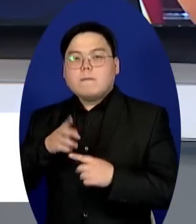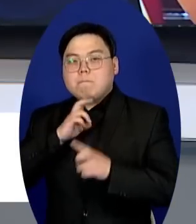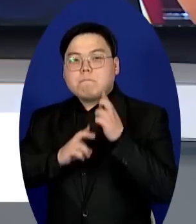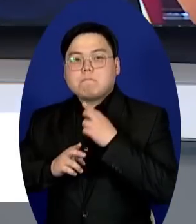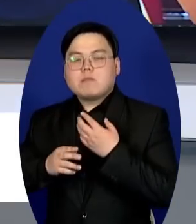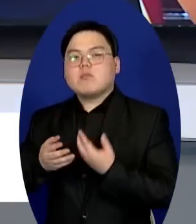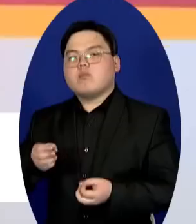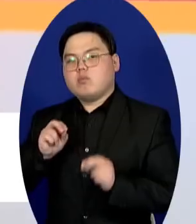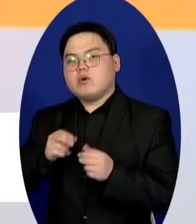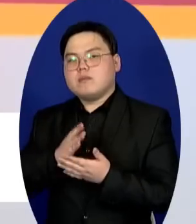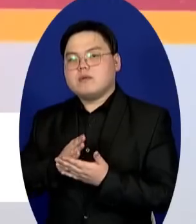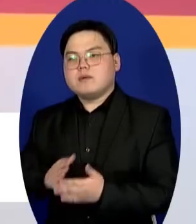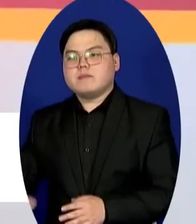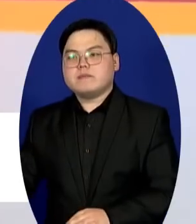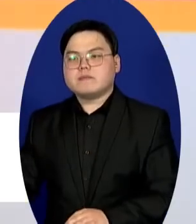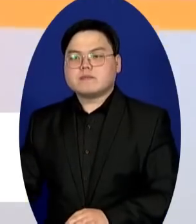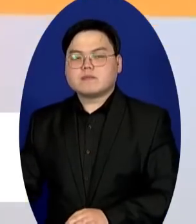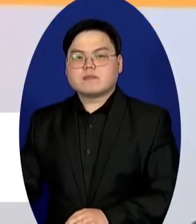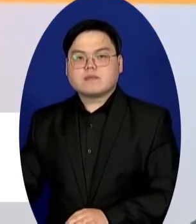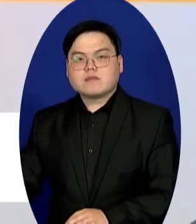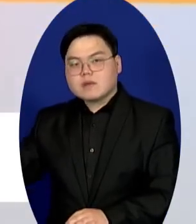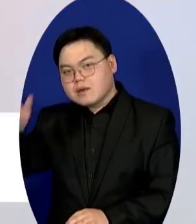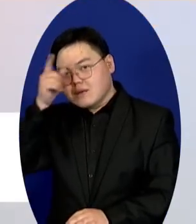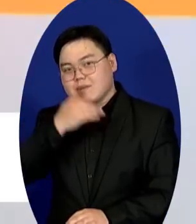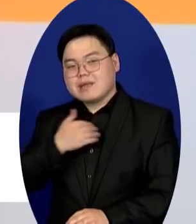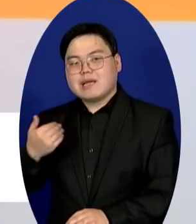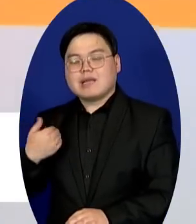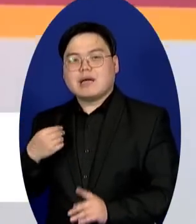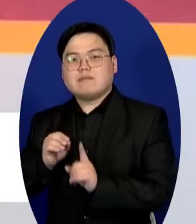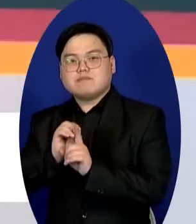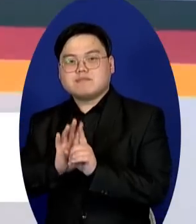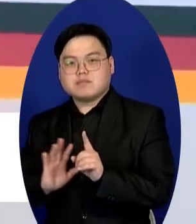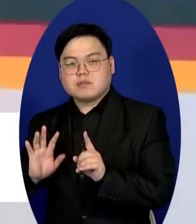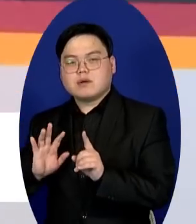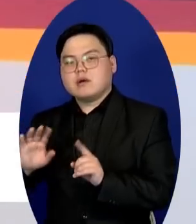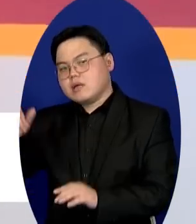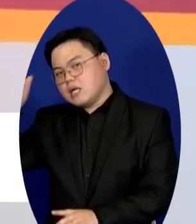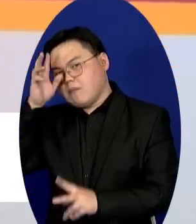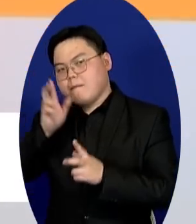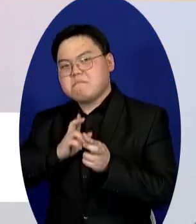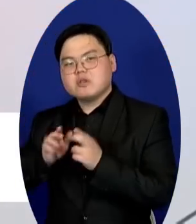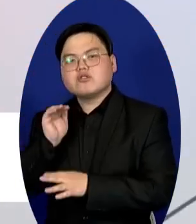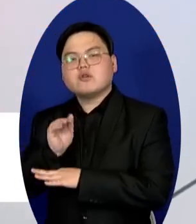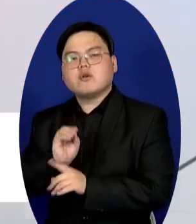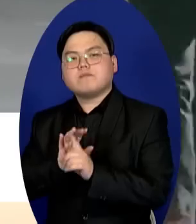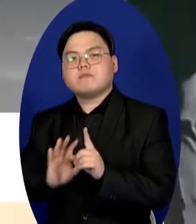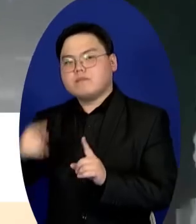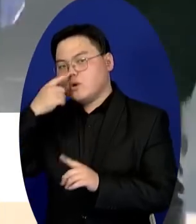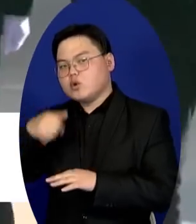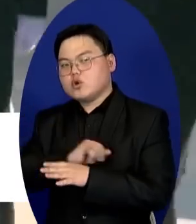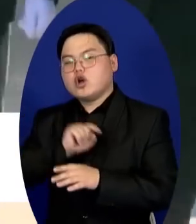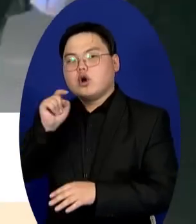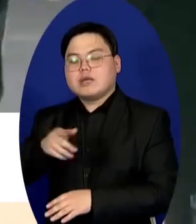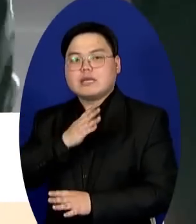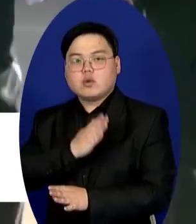ажиглагчид тэмдэглэж байгаа юм. За Шольц болон түүнийг дагалт яваа Германы бизнесийн өргөн төлөөлөл Хятадд буусныхаа дараа